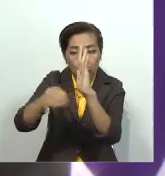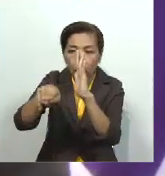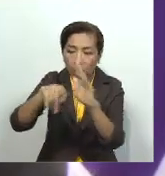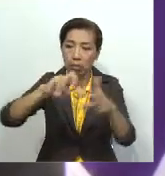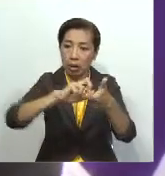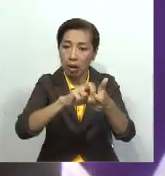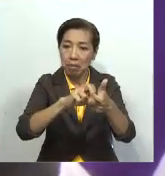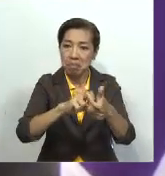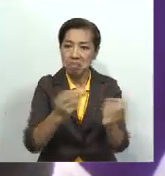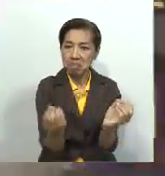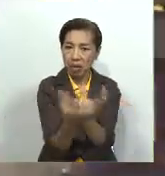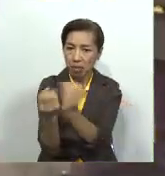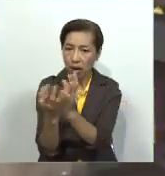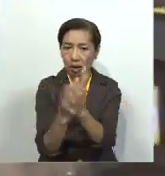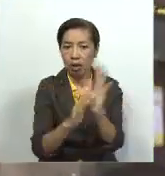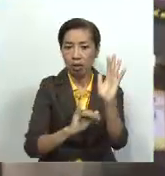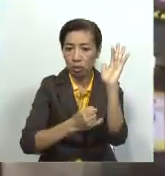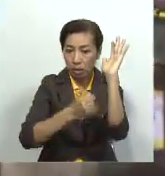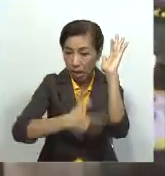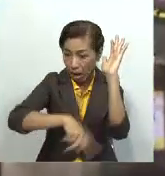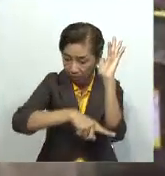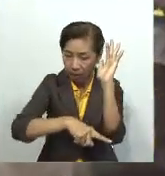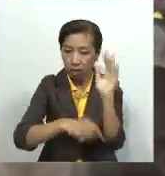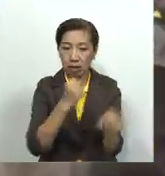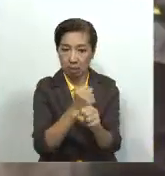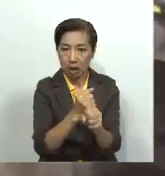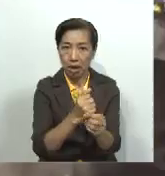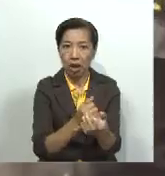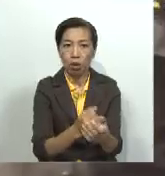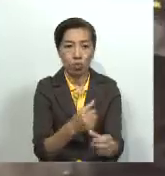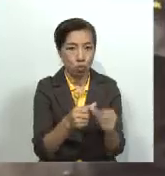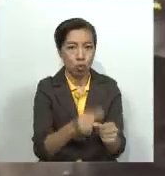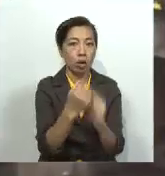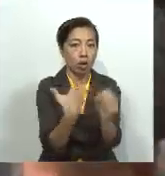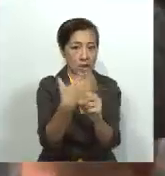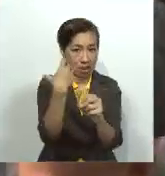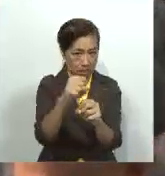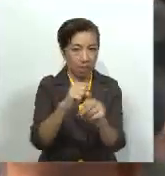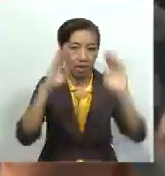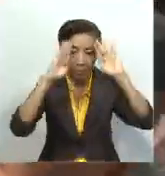แก้ไขปัญหาความสงบเรียบร้อยในพื้นที่ชายแดนใต้เนี่ยรวมเกือบ10ปีครับ